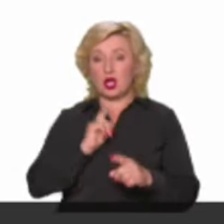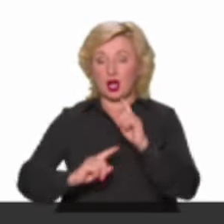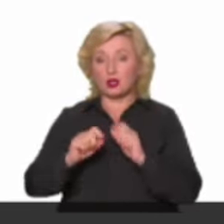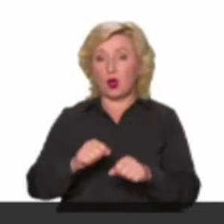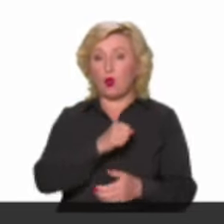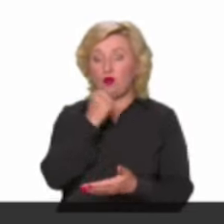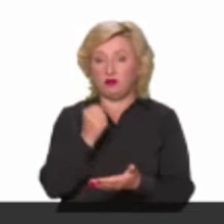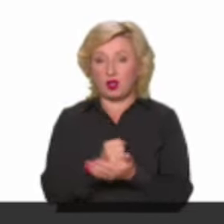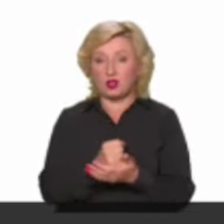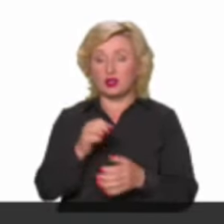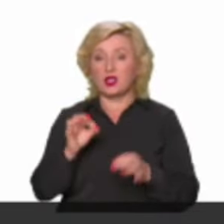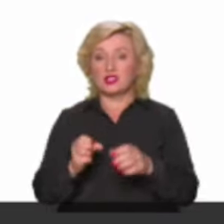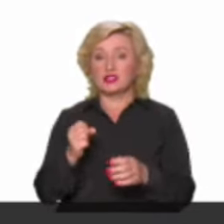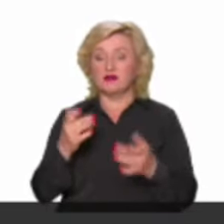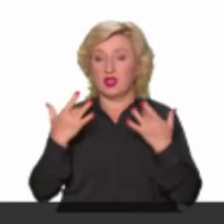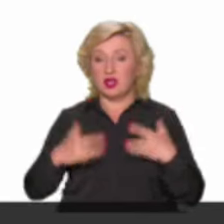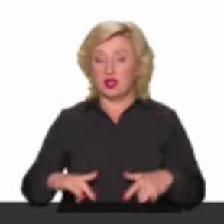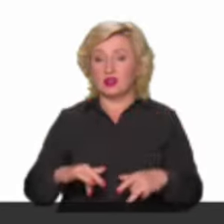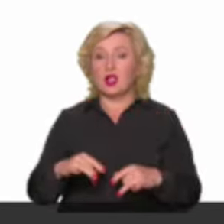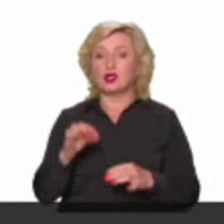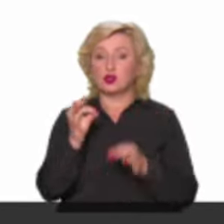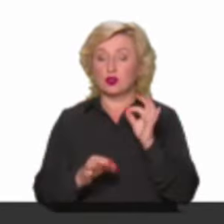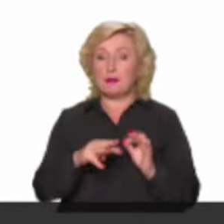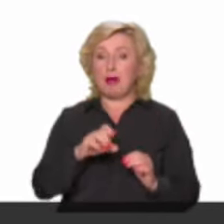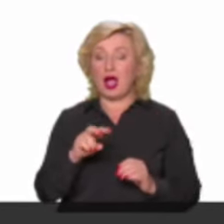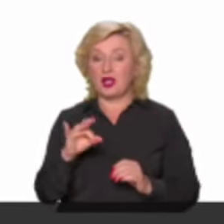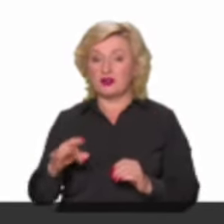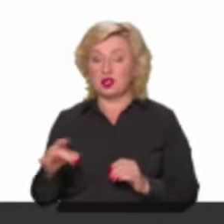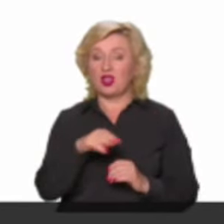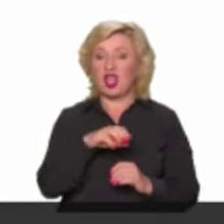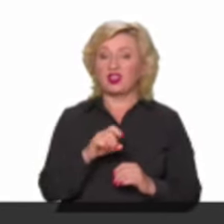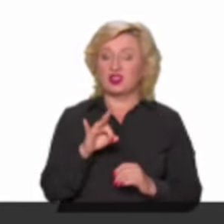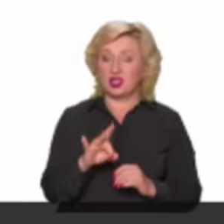рішення про звільнення судді Макарівського районного суду Київської області Тандира Олексія Віталійовича.